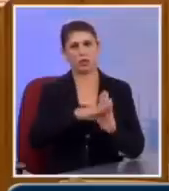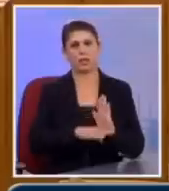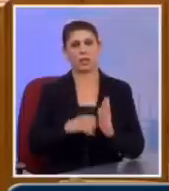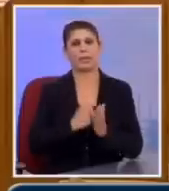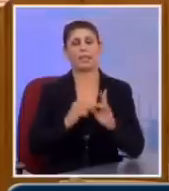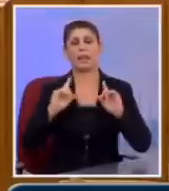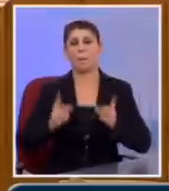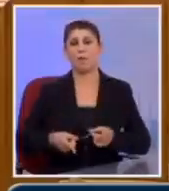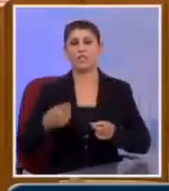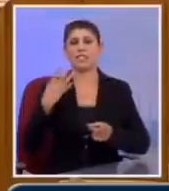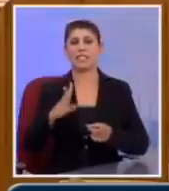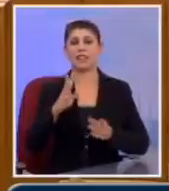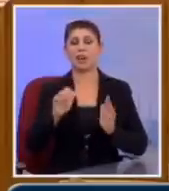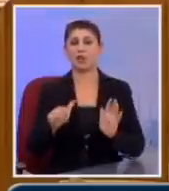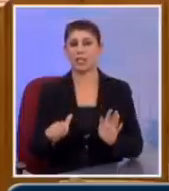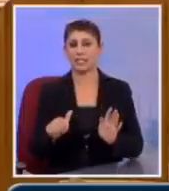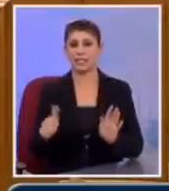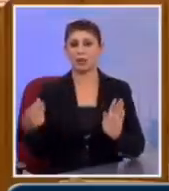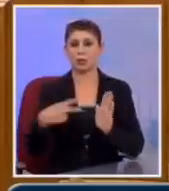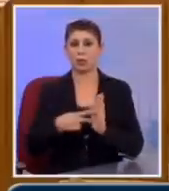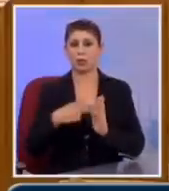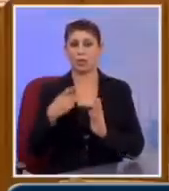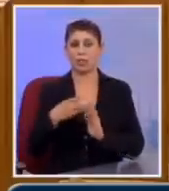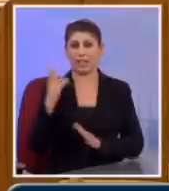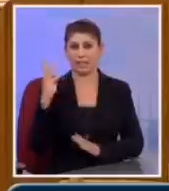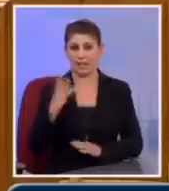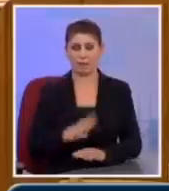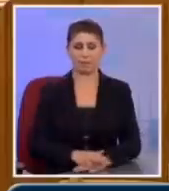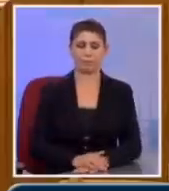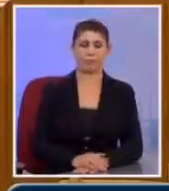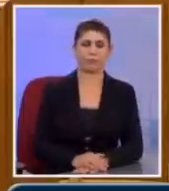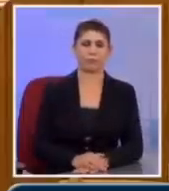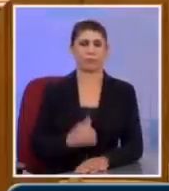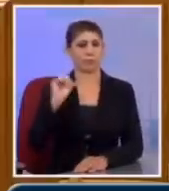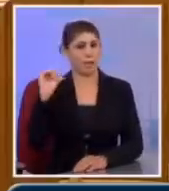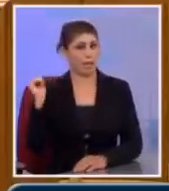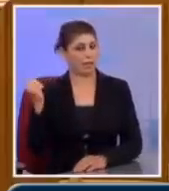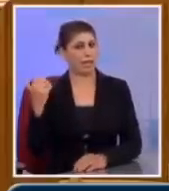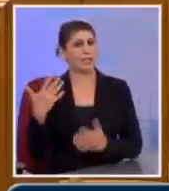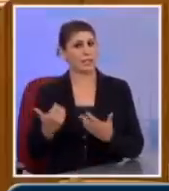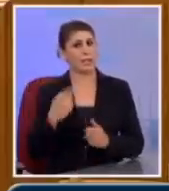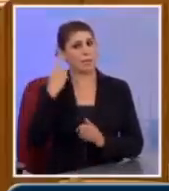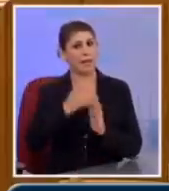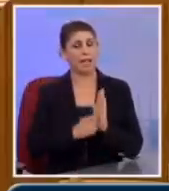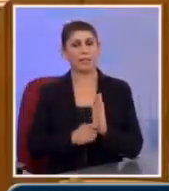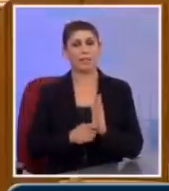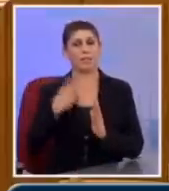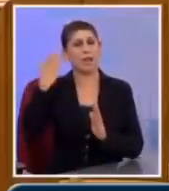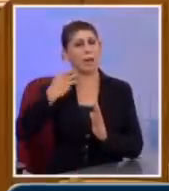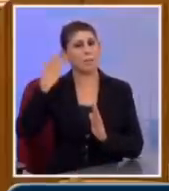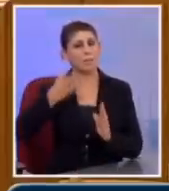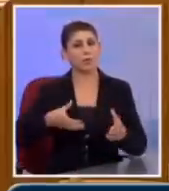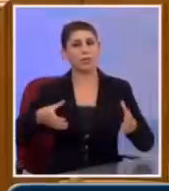την απόφαση 460 του 2013. Χθες βγήκε και η έκθεση της